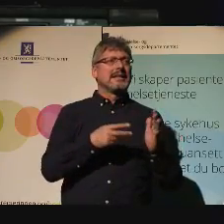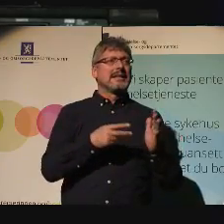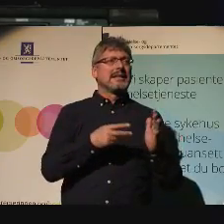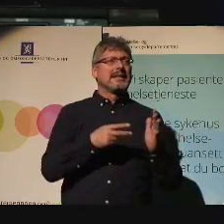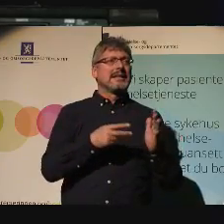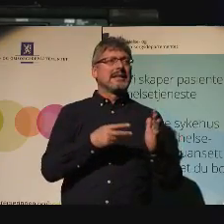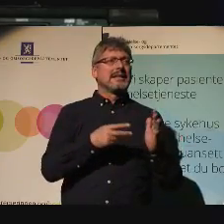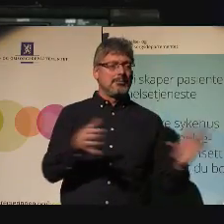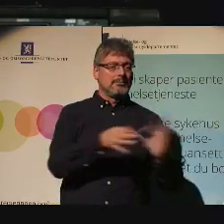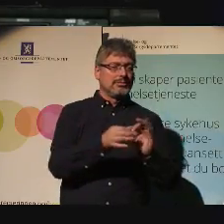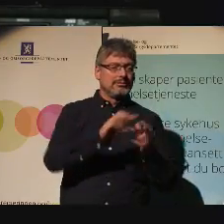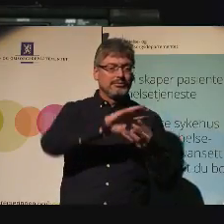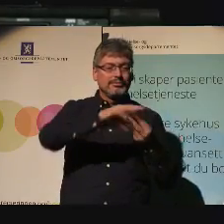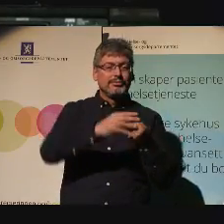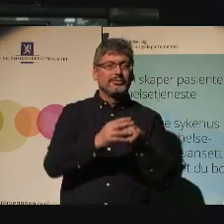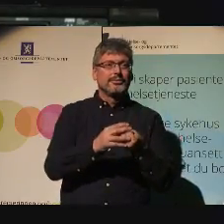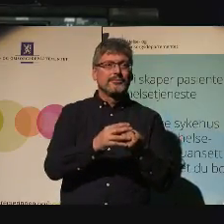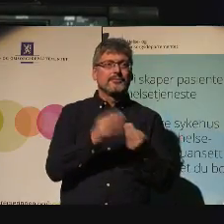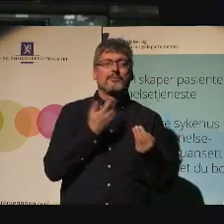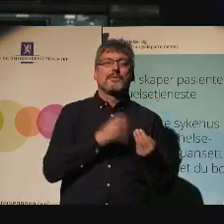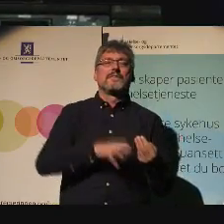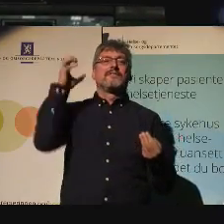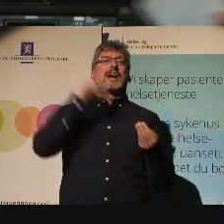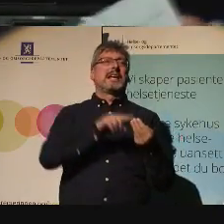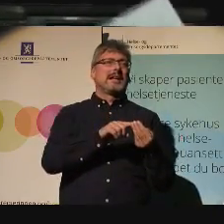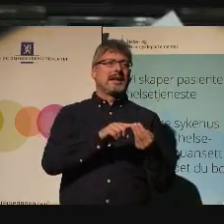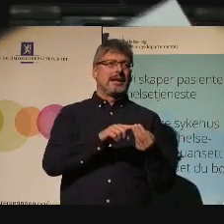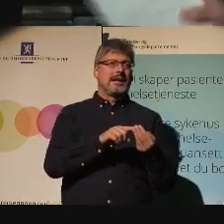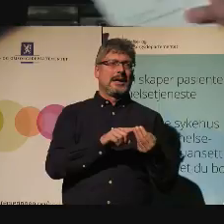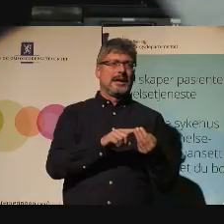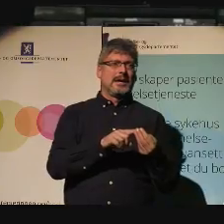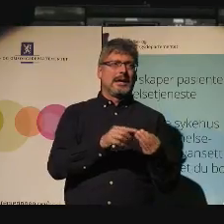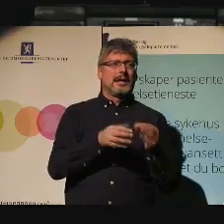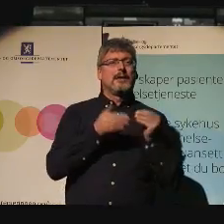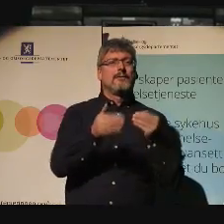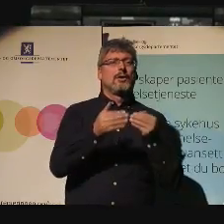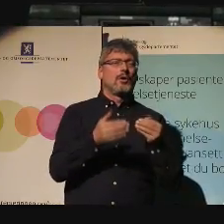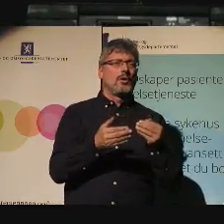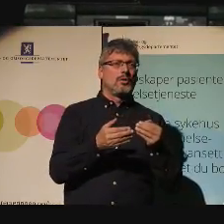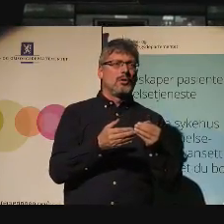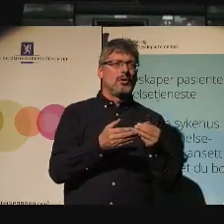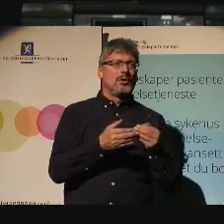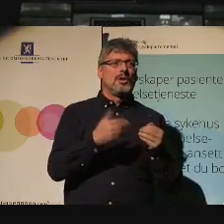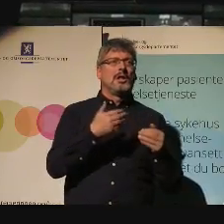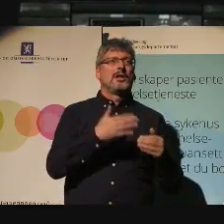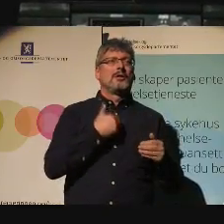samlet betydelig i forhold til å avkorte livene og få dårligere